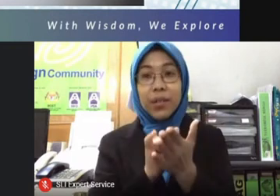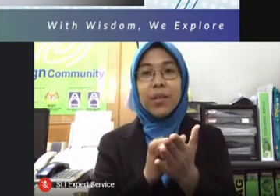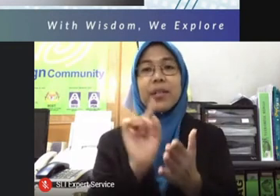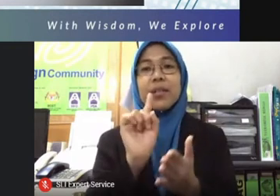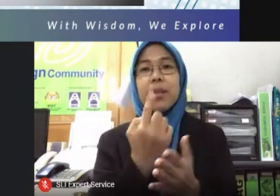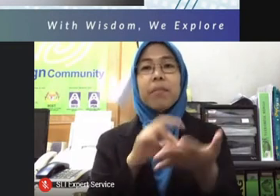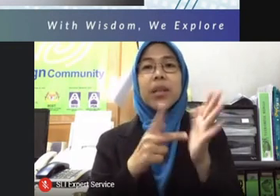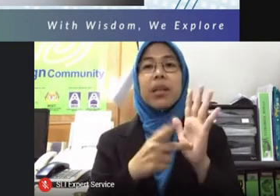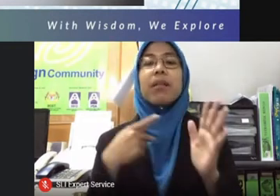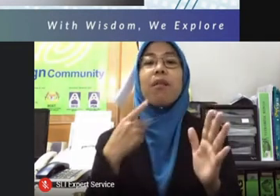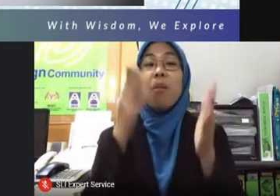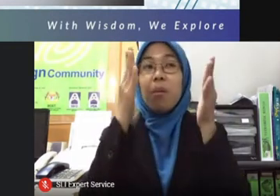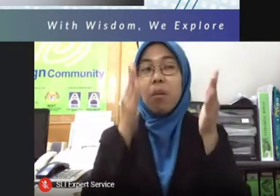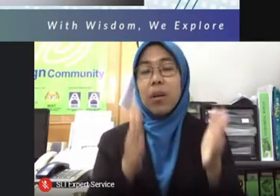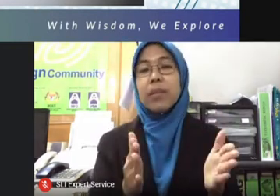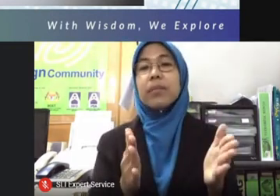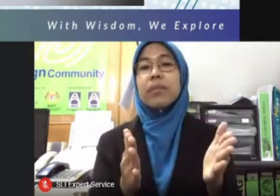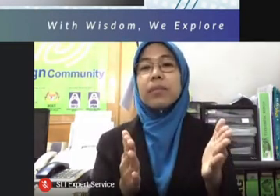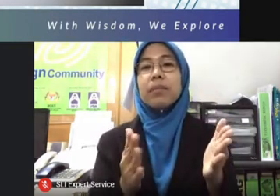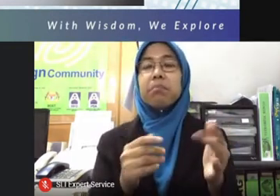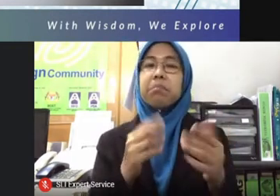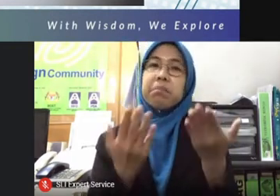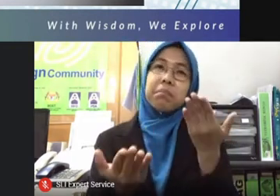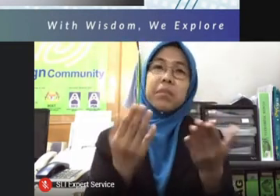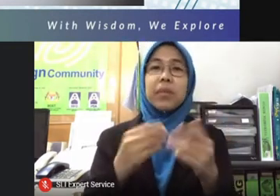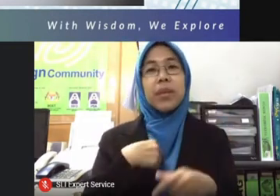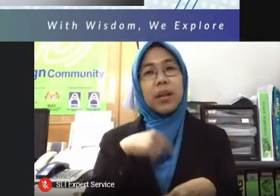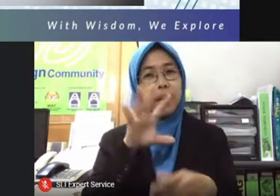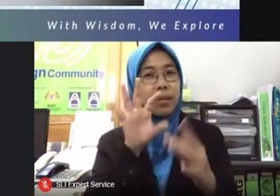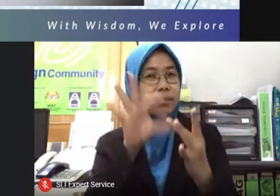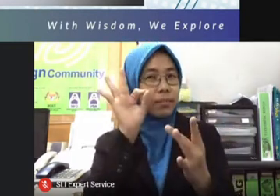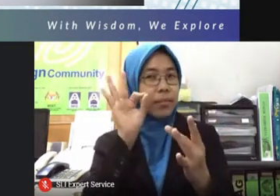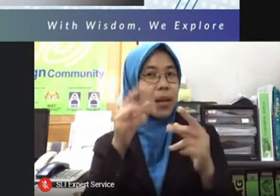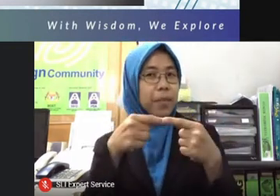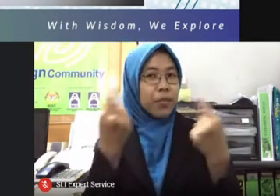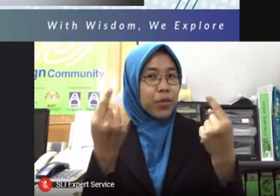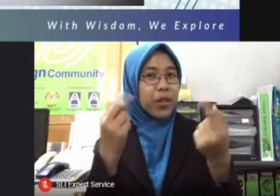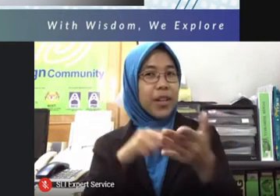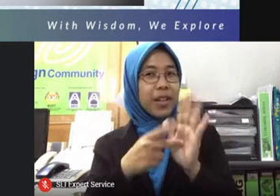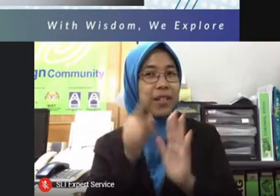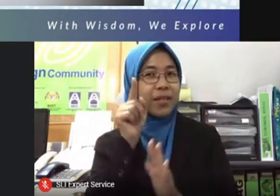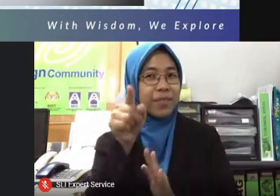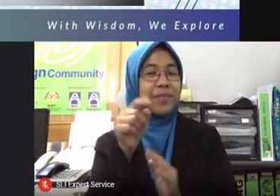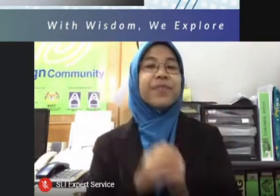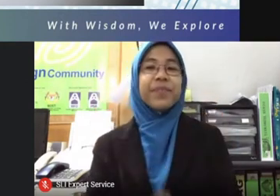akan menyebabkan orang turut mengambil kira dan membuat keputusan mengenai anda.